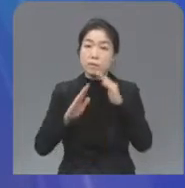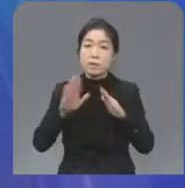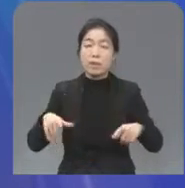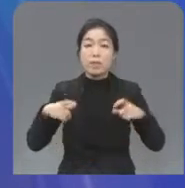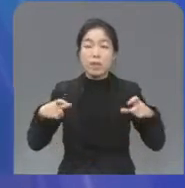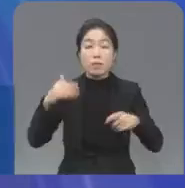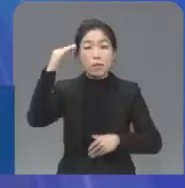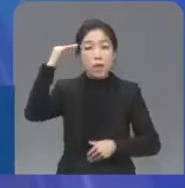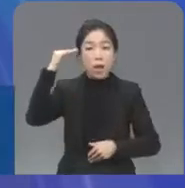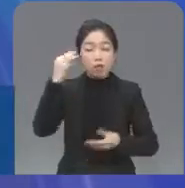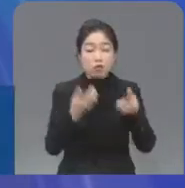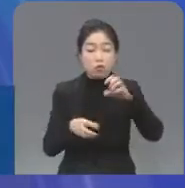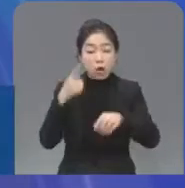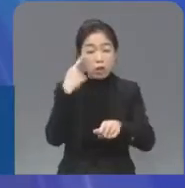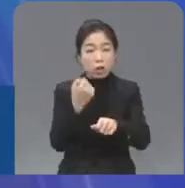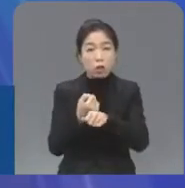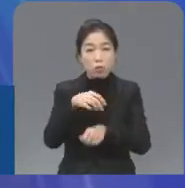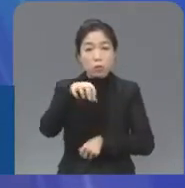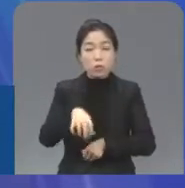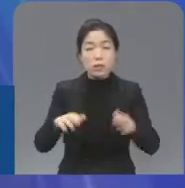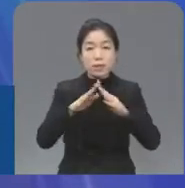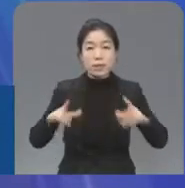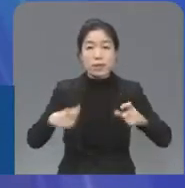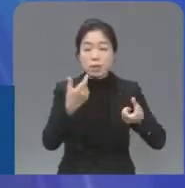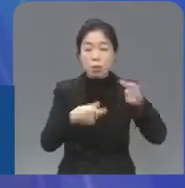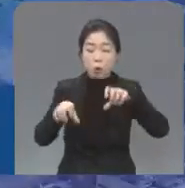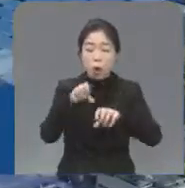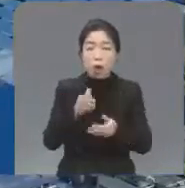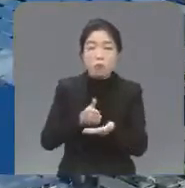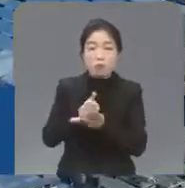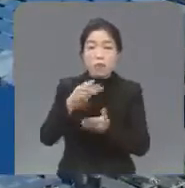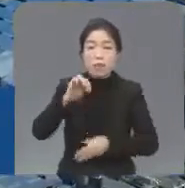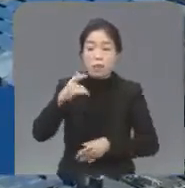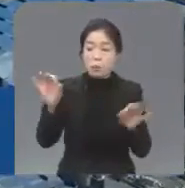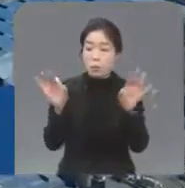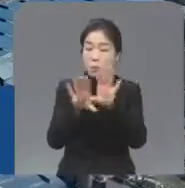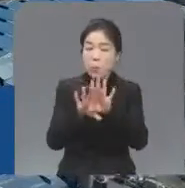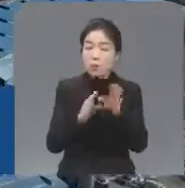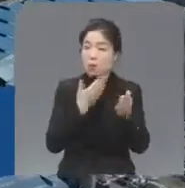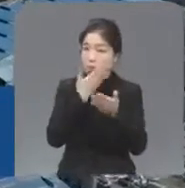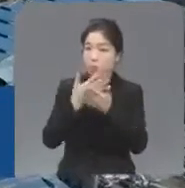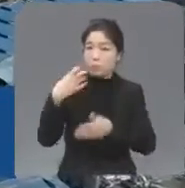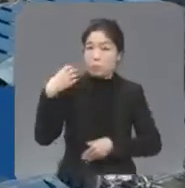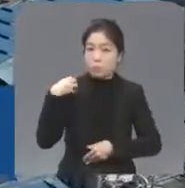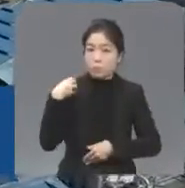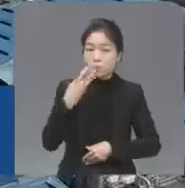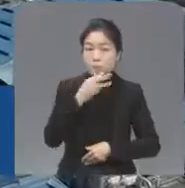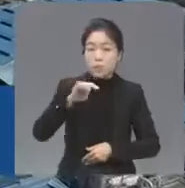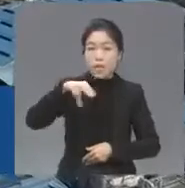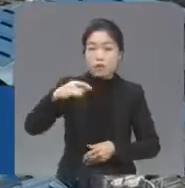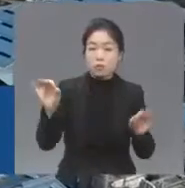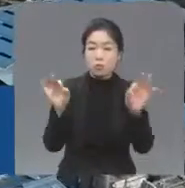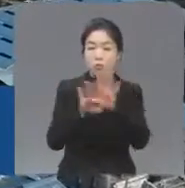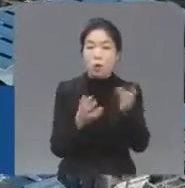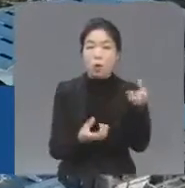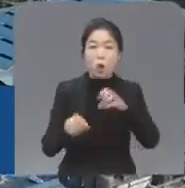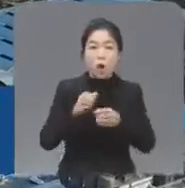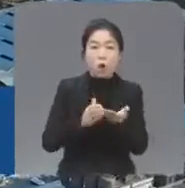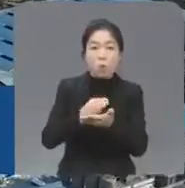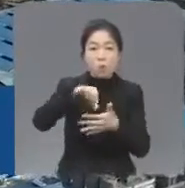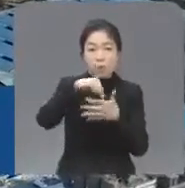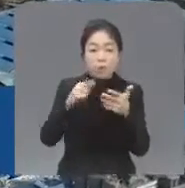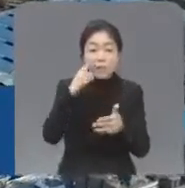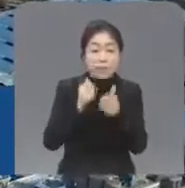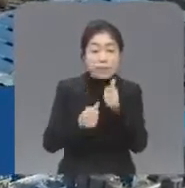전라남도와 한국화학연구원이 전남의 화학 분야 탄소 중립의 핵심 역할을 할 탄소 중립 화학공정